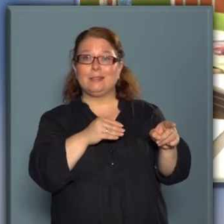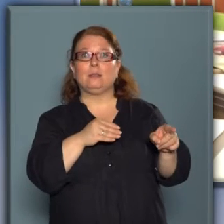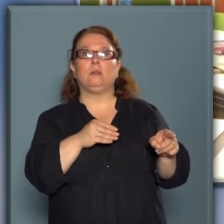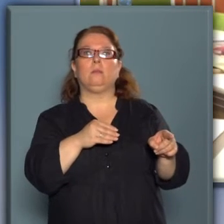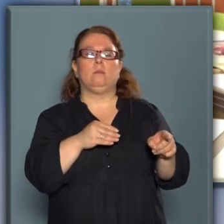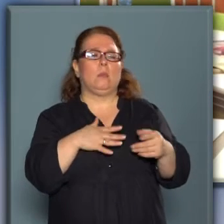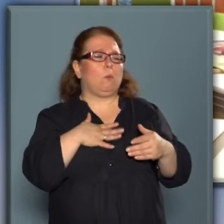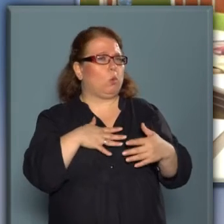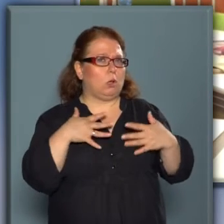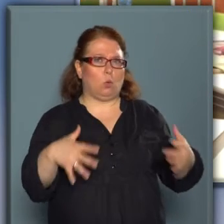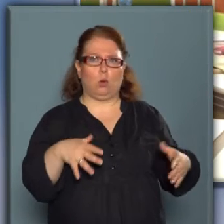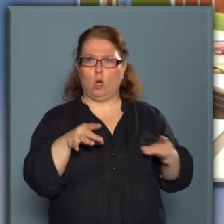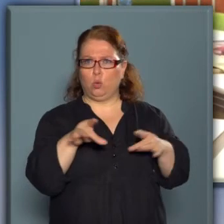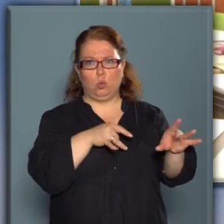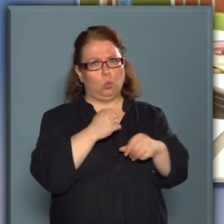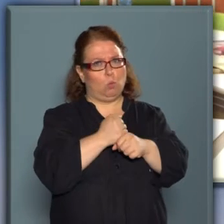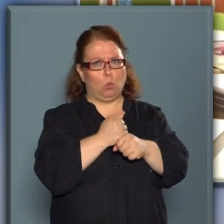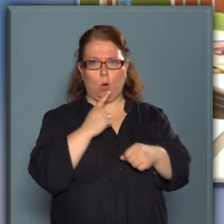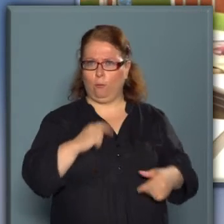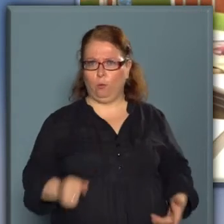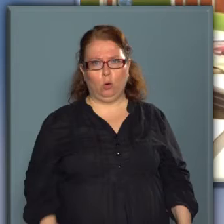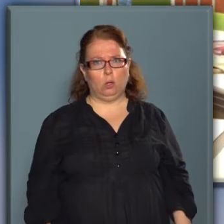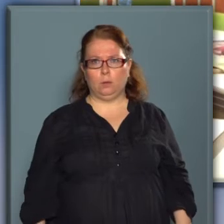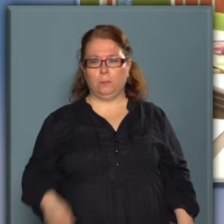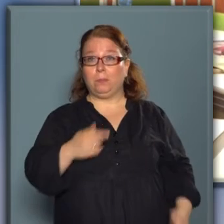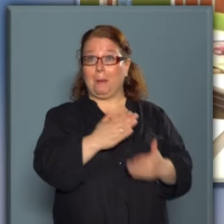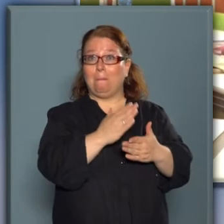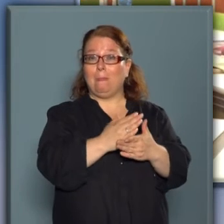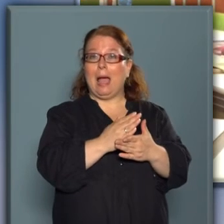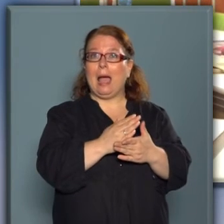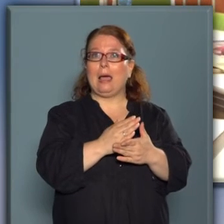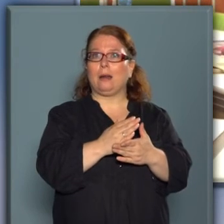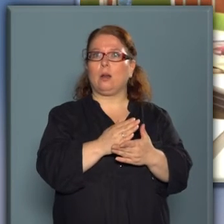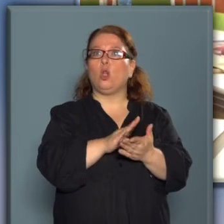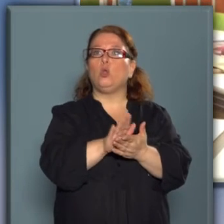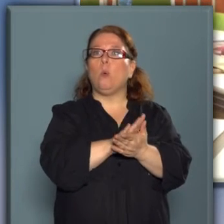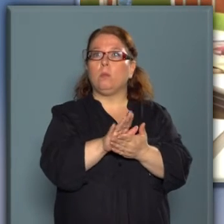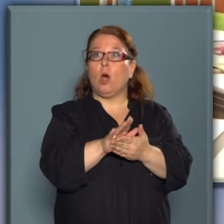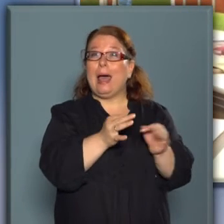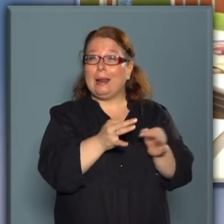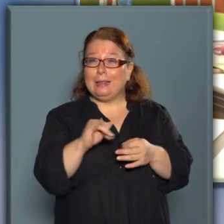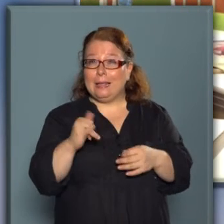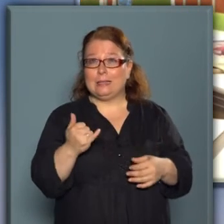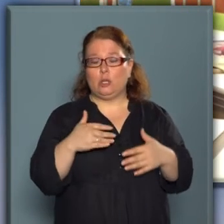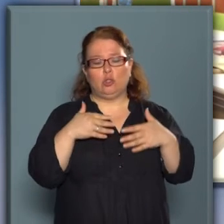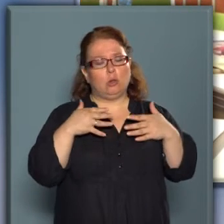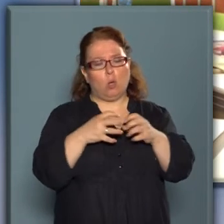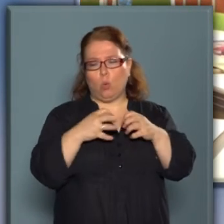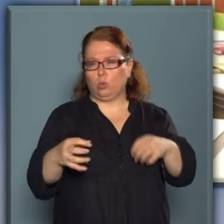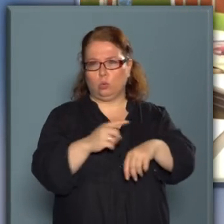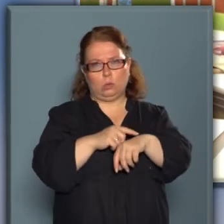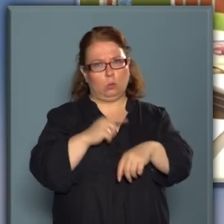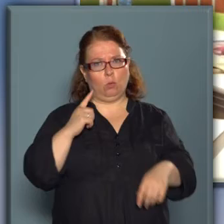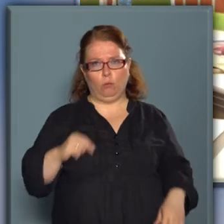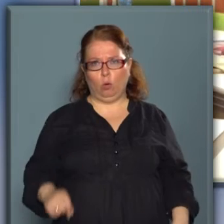egy, ugye ez egy borzasztó nagy gyűjtő munka volt, és azt már még nyomda alá rendezni is nagyon hosszú